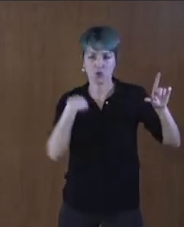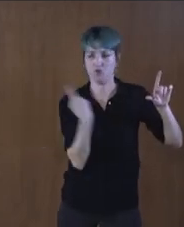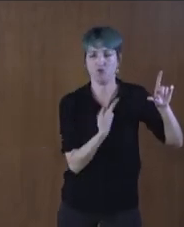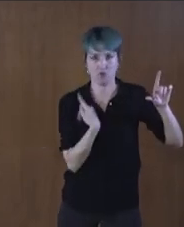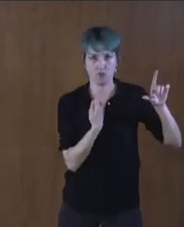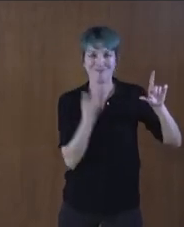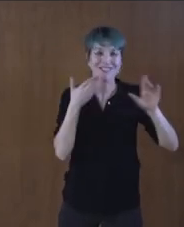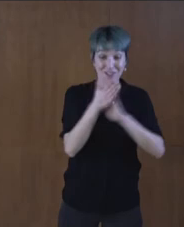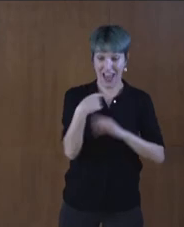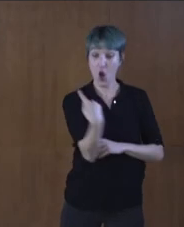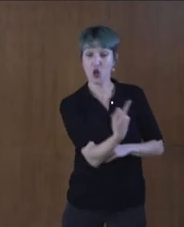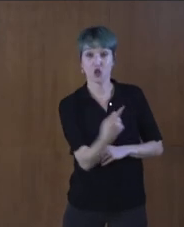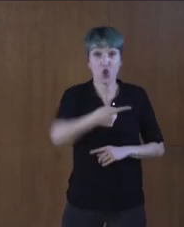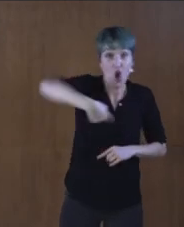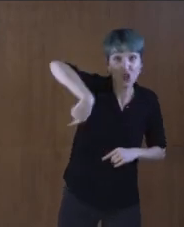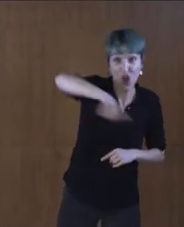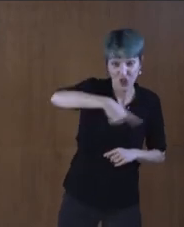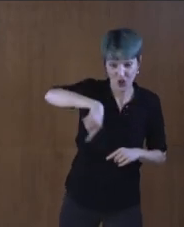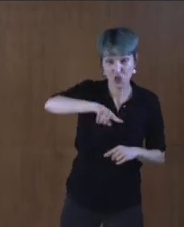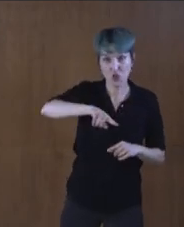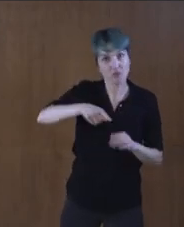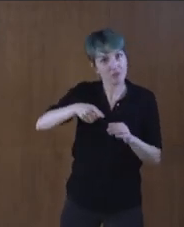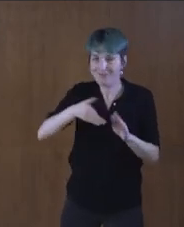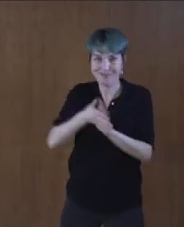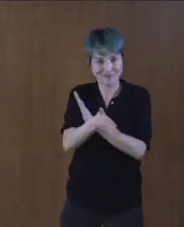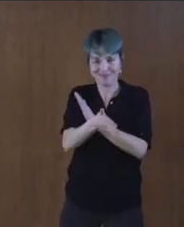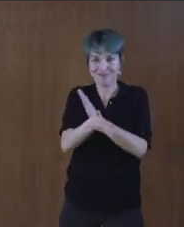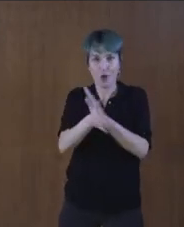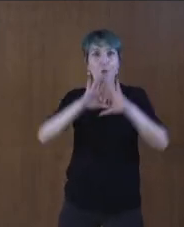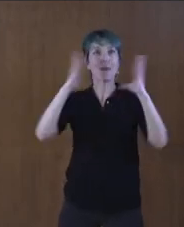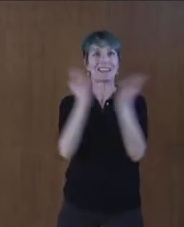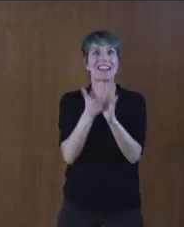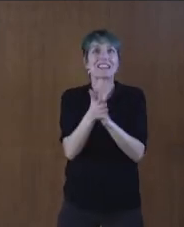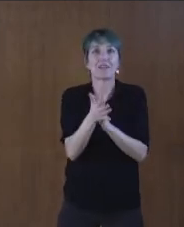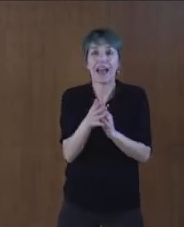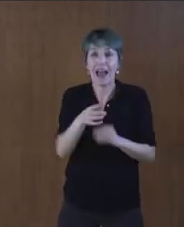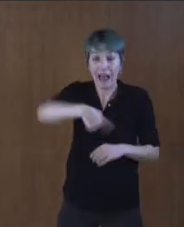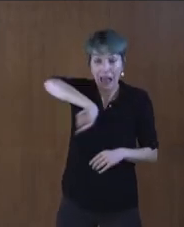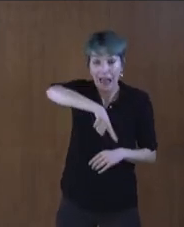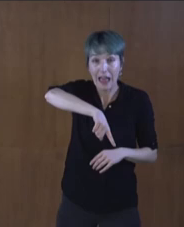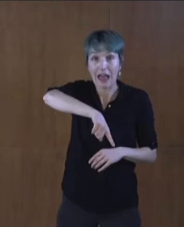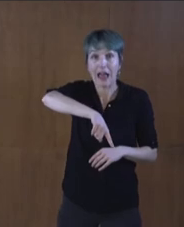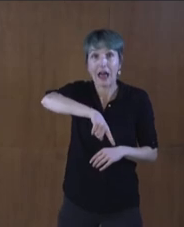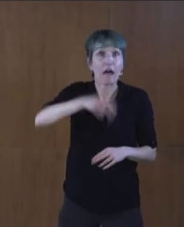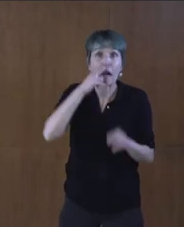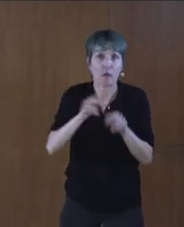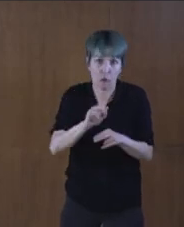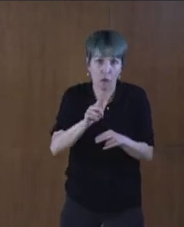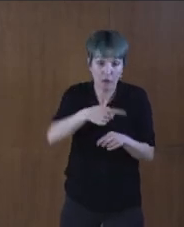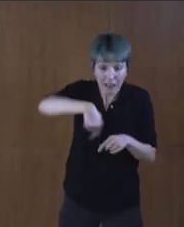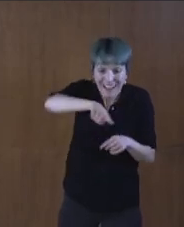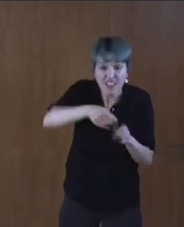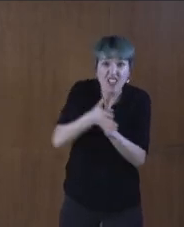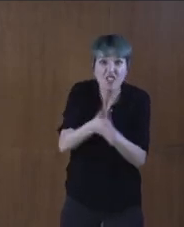un nosaltres veritablement universal, que significa no cap cosa estranya,